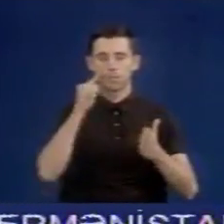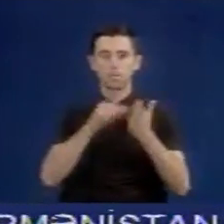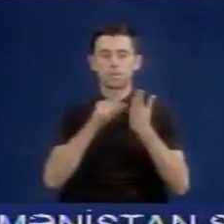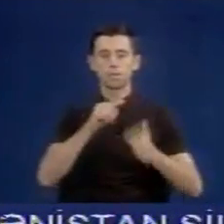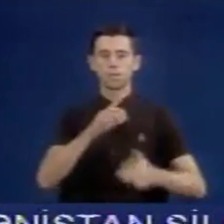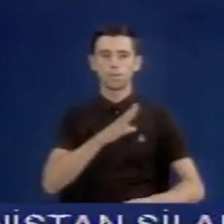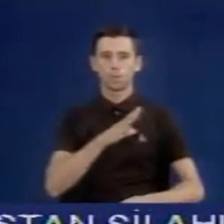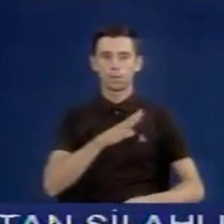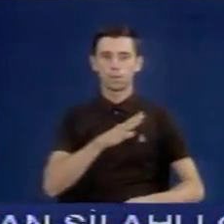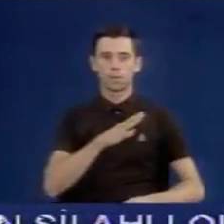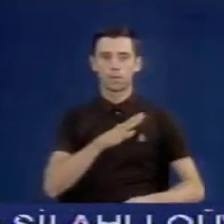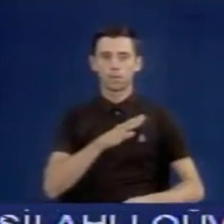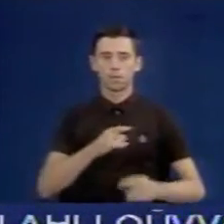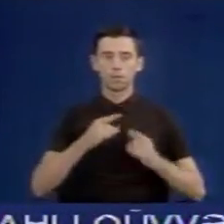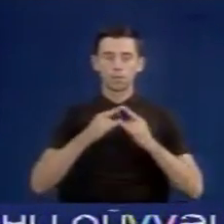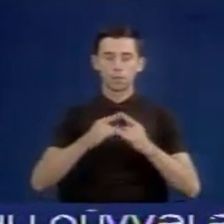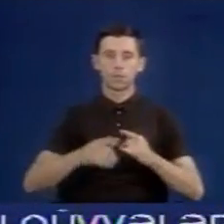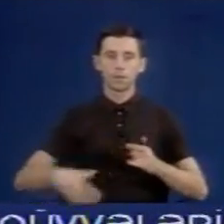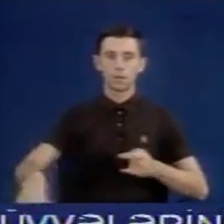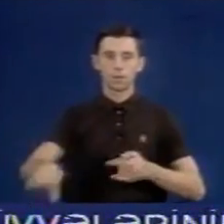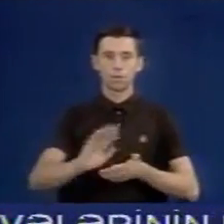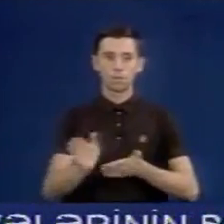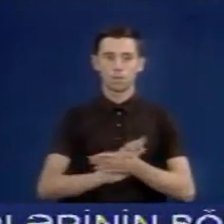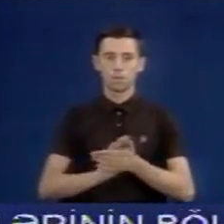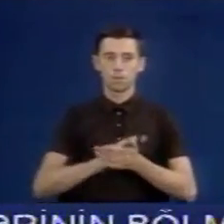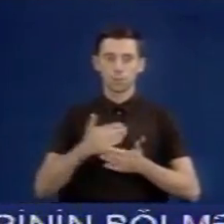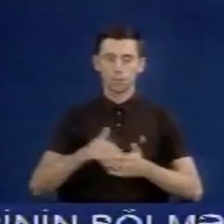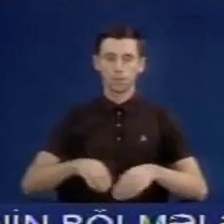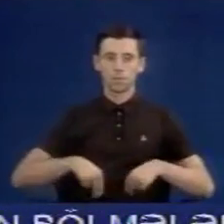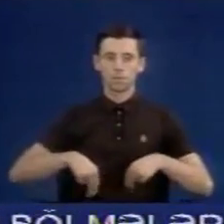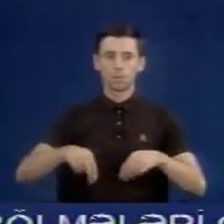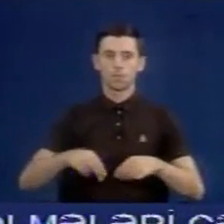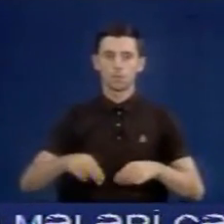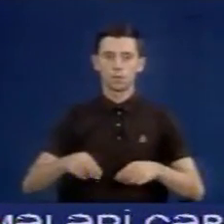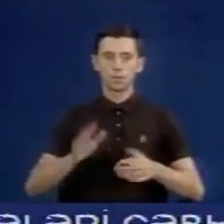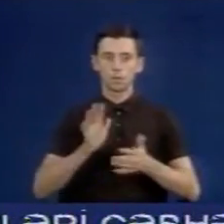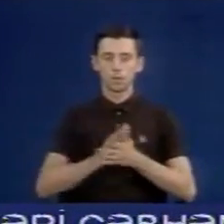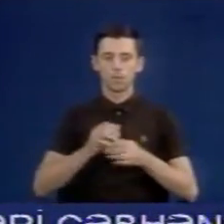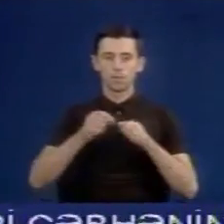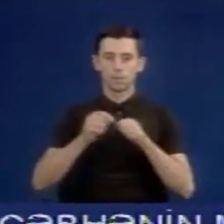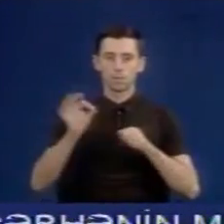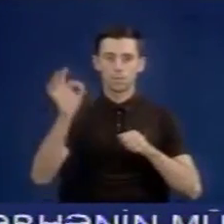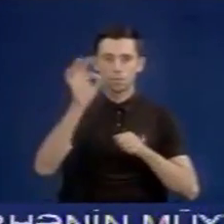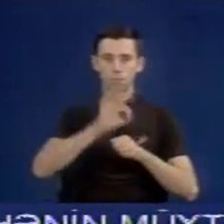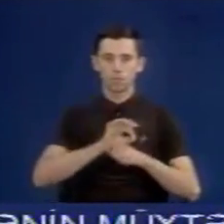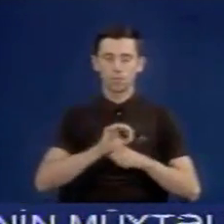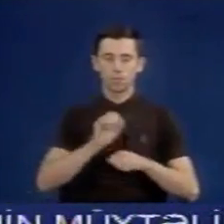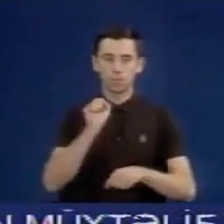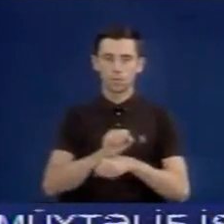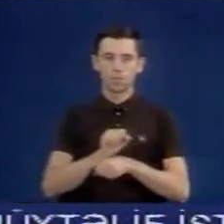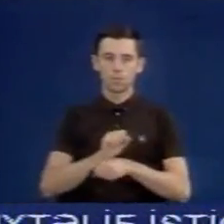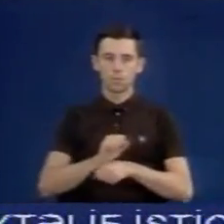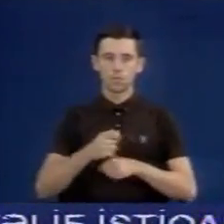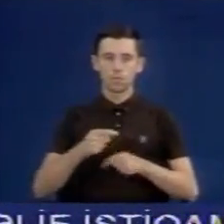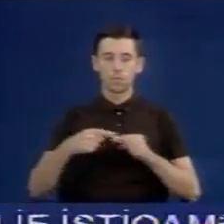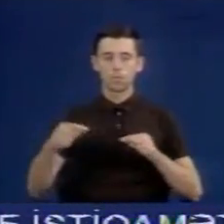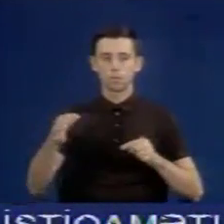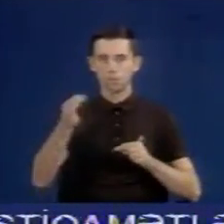məsələn, damlar boşalandan sonra ondan istifadə edilir dezinfeksiya bit birələr üçün, genələr üçün onun başqa